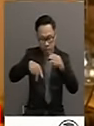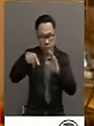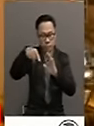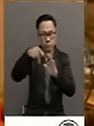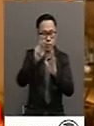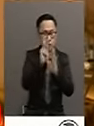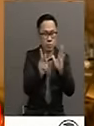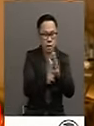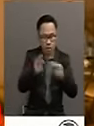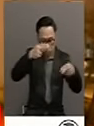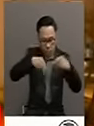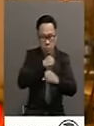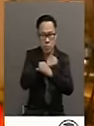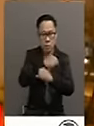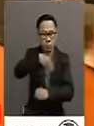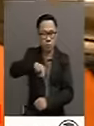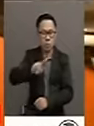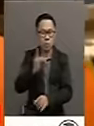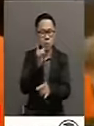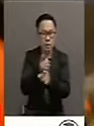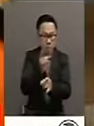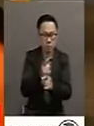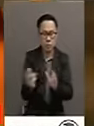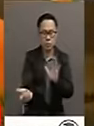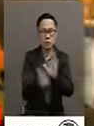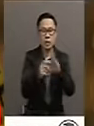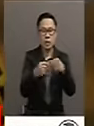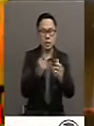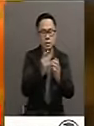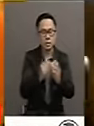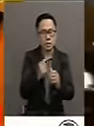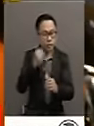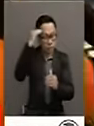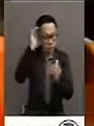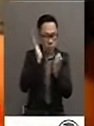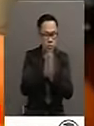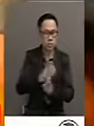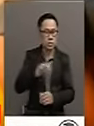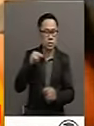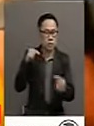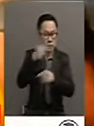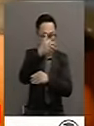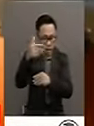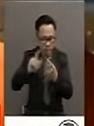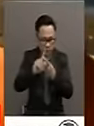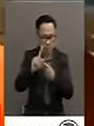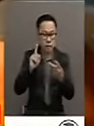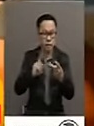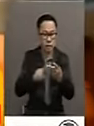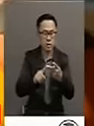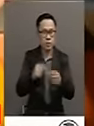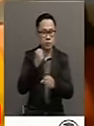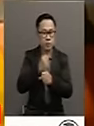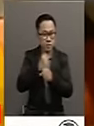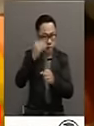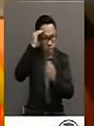ราชบัญญัติควบคุมเครื่องดื่มแอลกอฮอล์ก็กำหนดเอาไว้ฮะให้ข้าราชการสังกัดสำนักงานตำรวจแห่งชาติซึ่งเป็นข้าราช